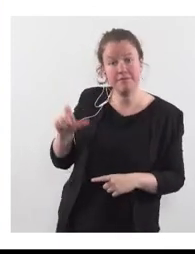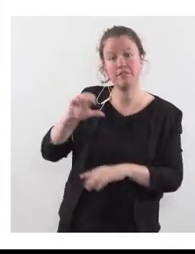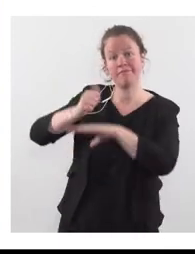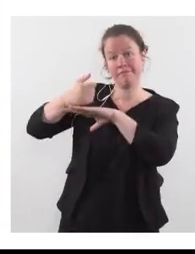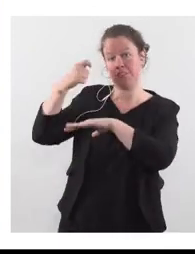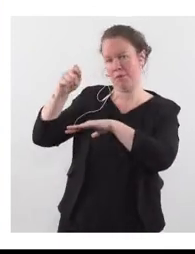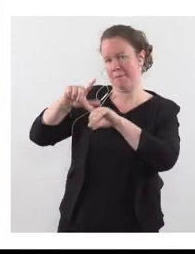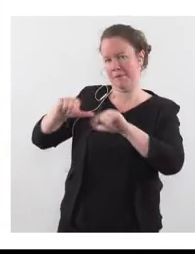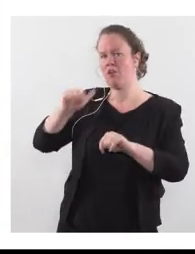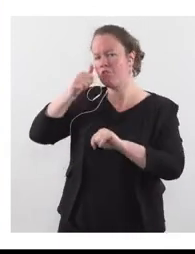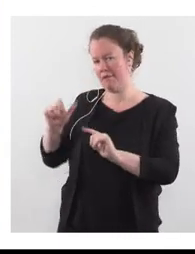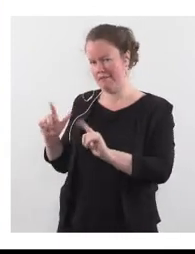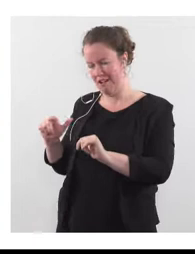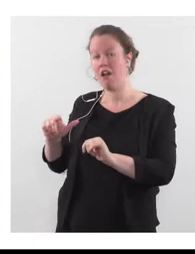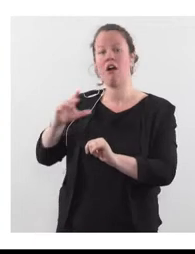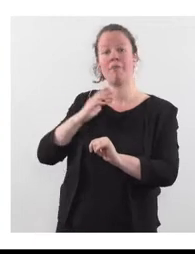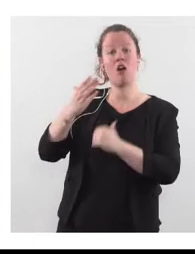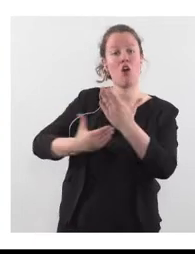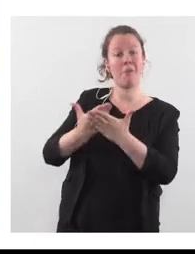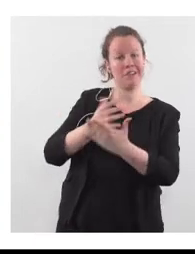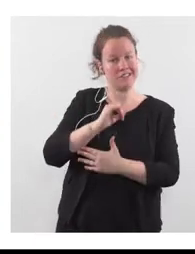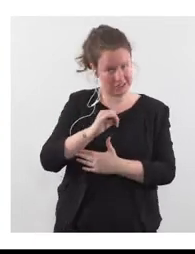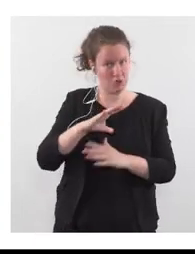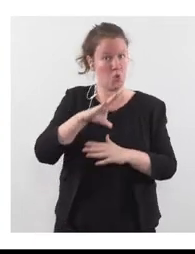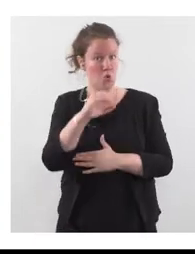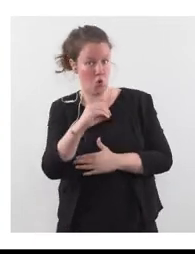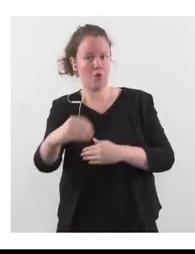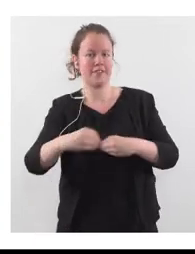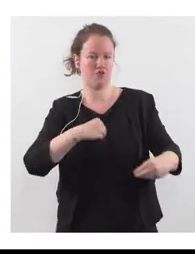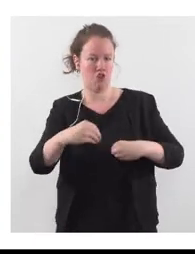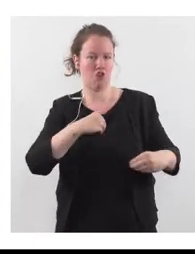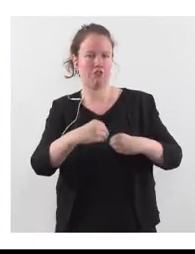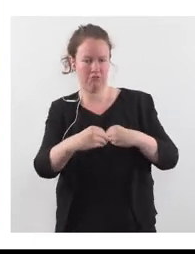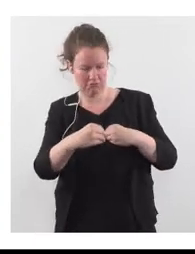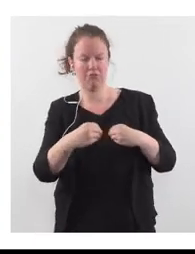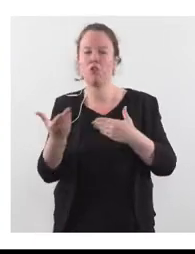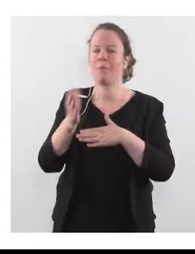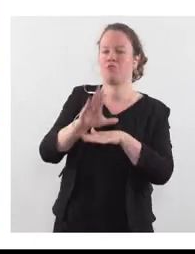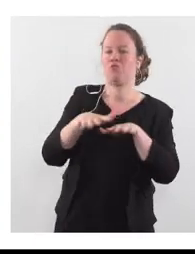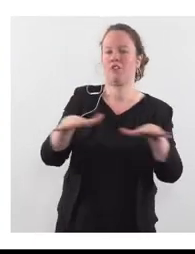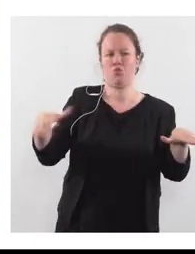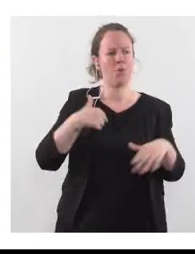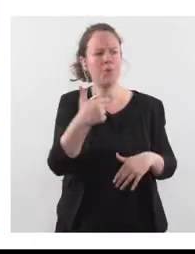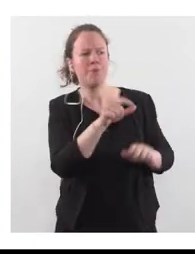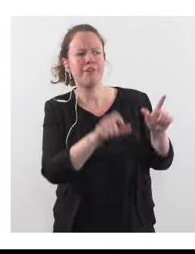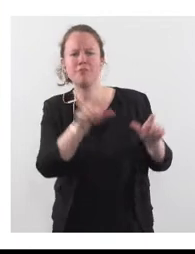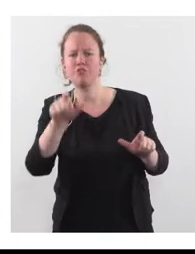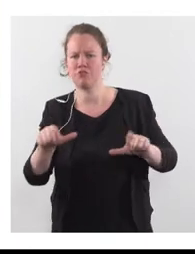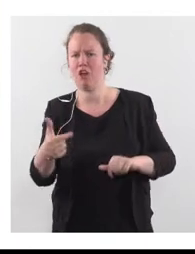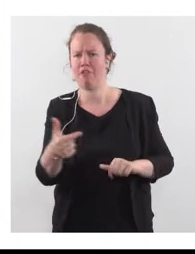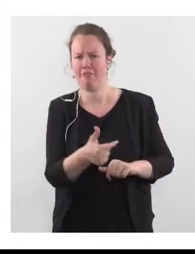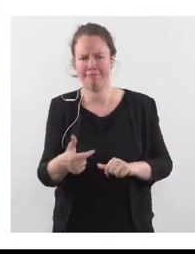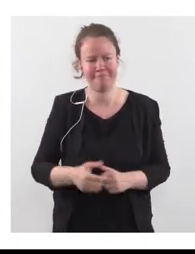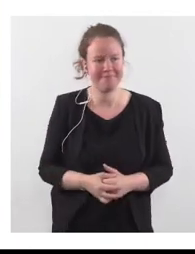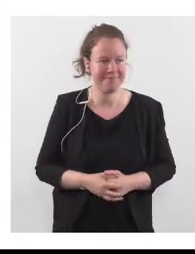qui sont co-directeurs d'Equinet, et ils représentent cet après-midi le réseau, ils sont avec nous dans la salle. Alors, vous le savez bien, notre événement